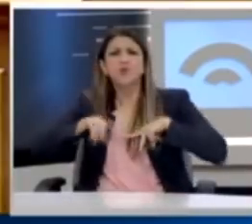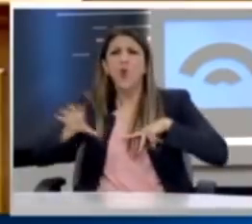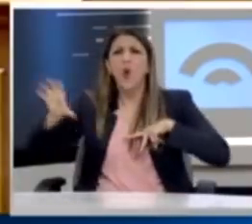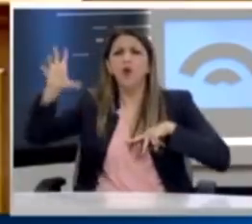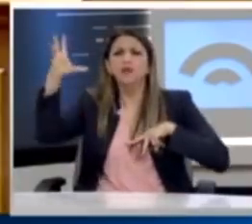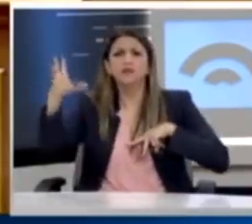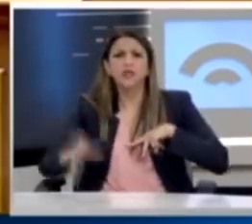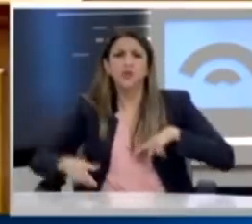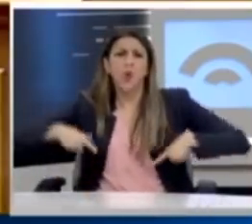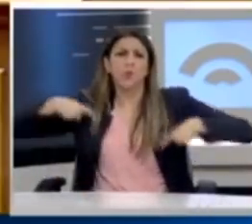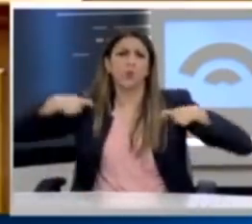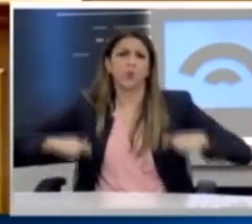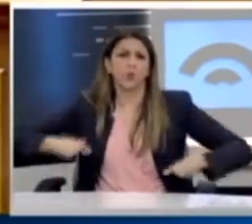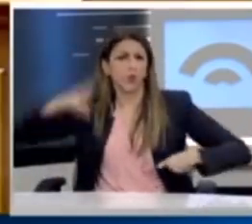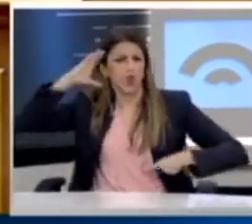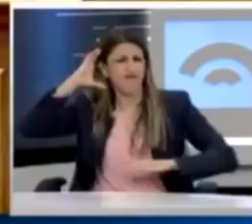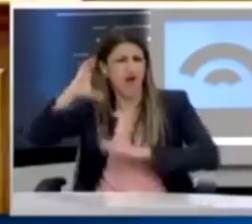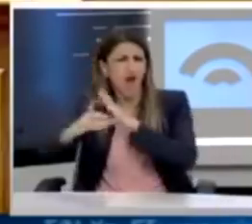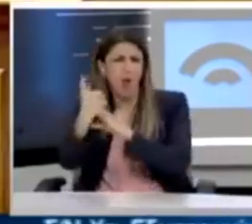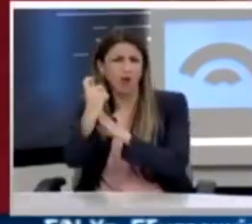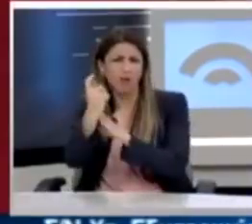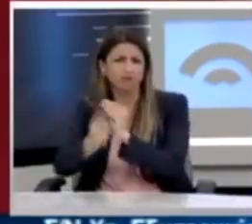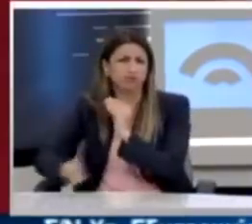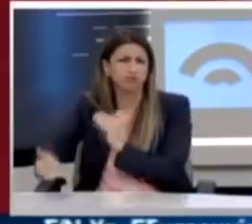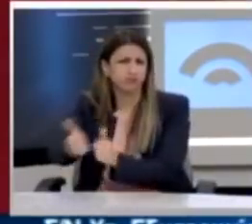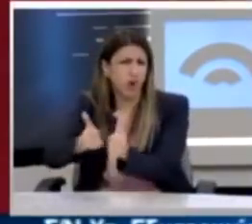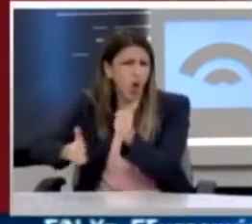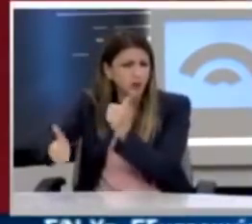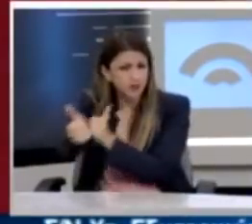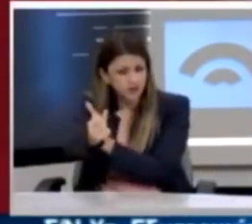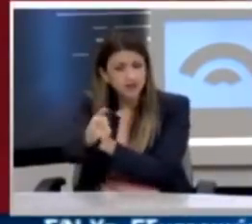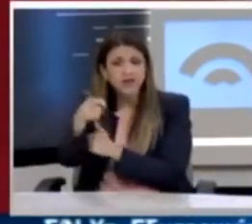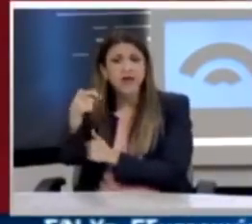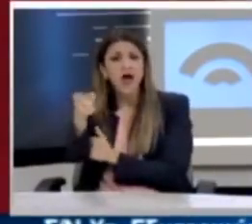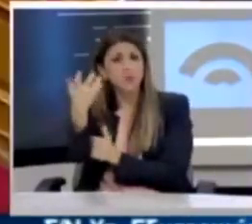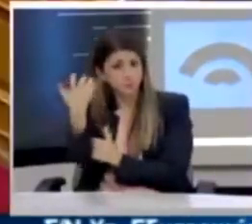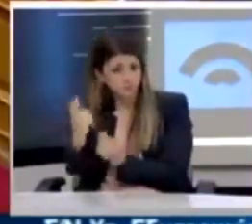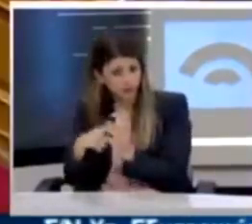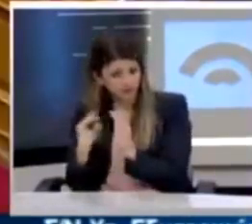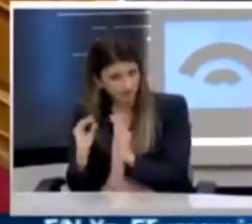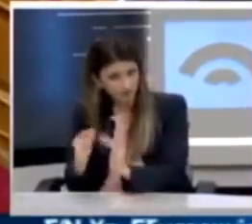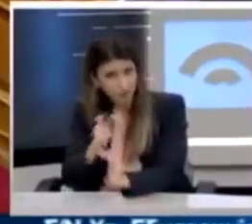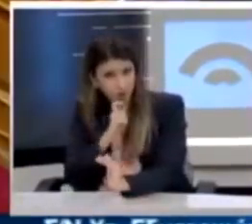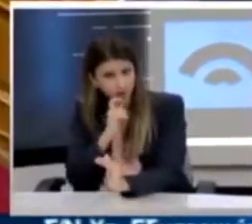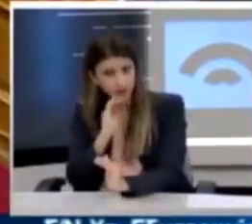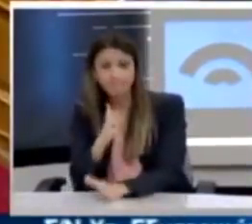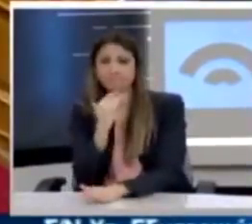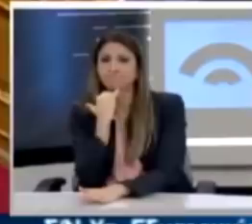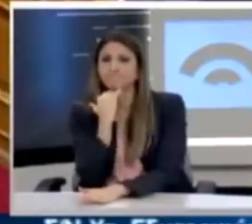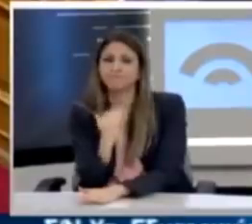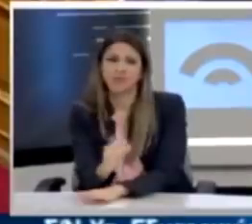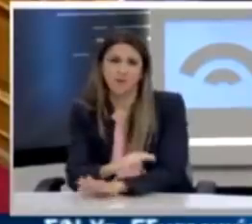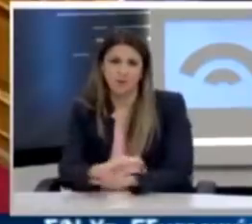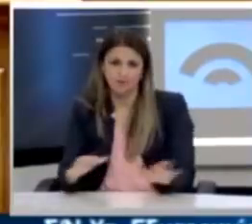ποτέ και πουθενά δεν παραιτήθηκαν από το διέρη και βασίλευε. Οι υπόδικοι